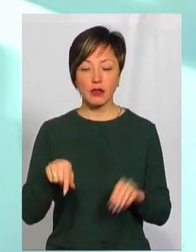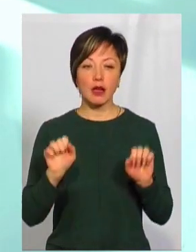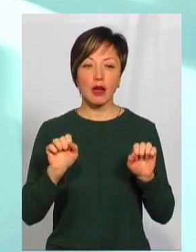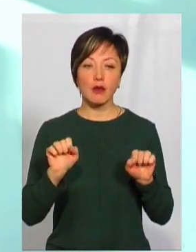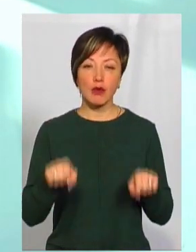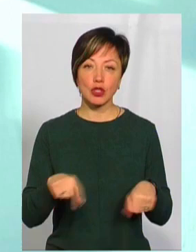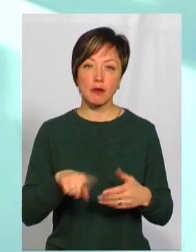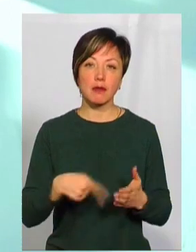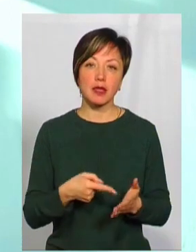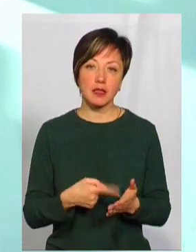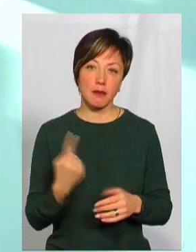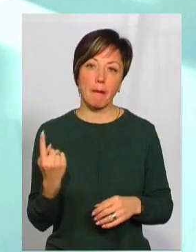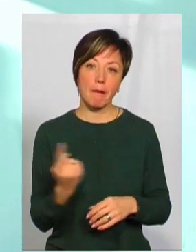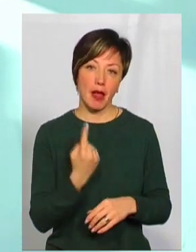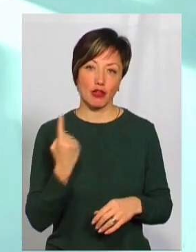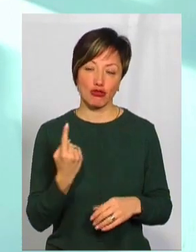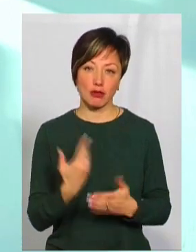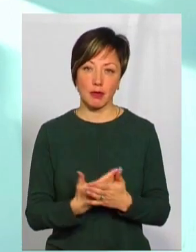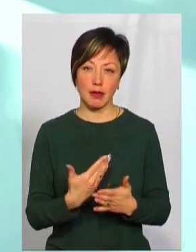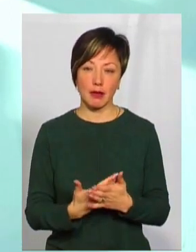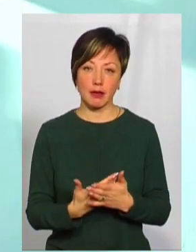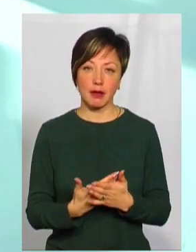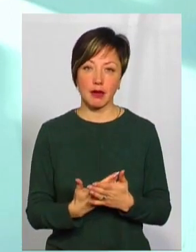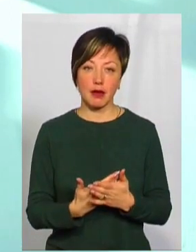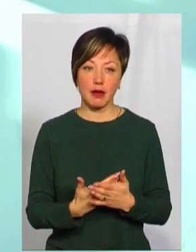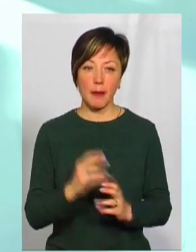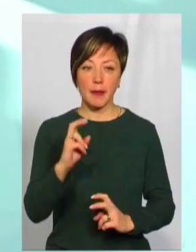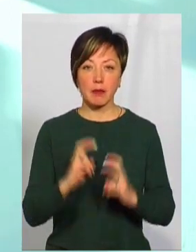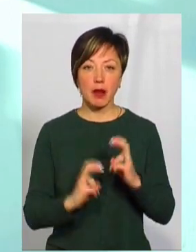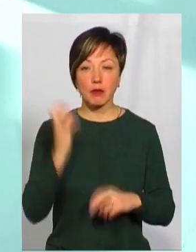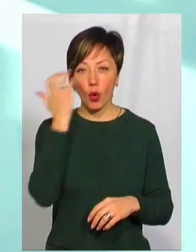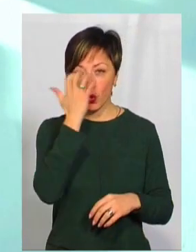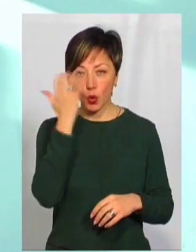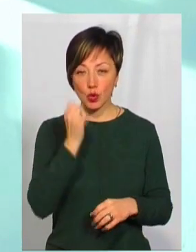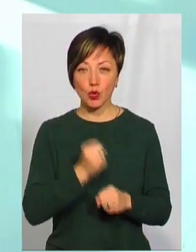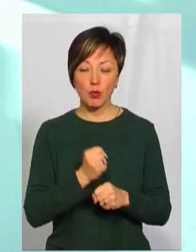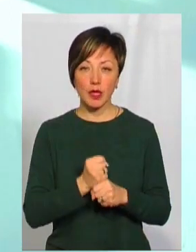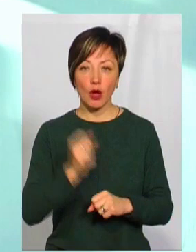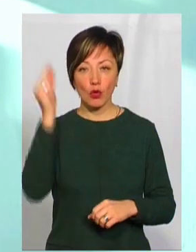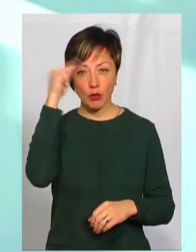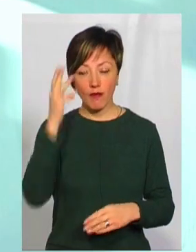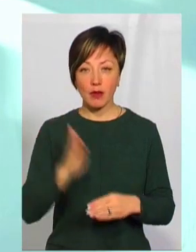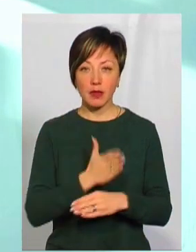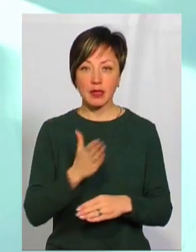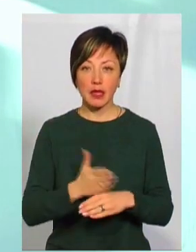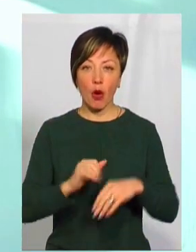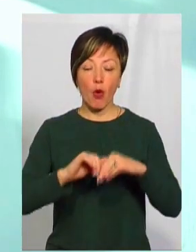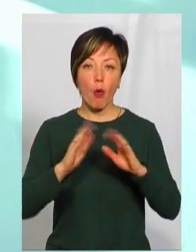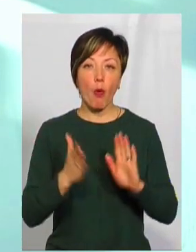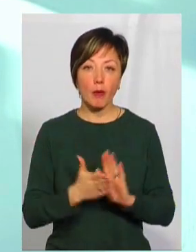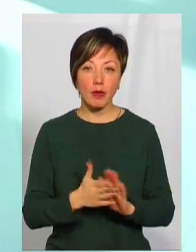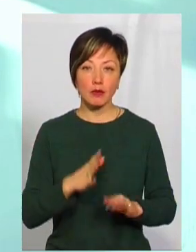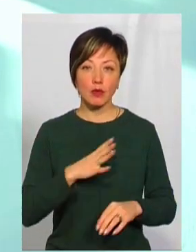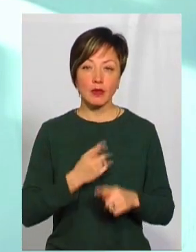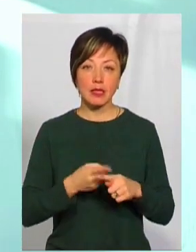може, хай би місто було перше от, в обласному центрі підприємства УТОС. і зробити учбово-виробничий комплекс, щоб